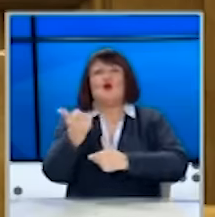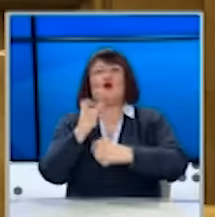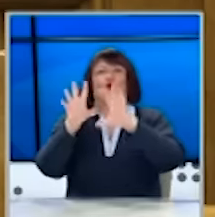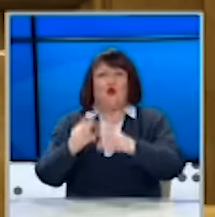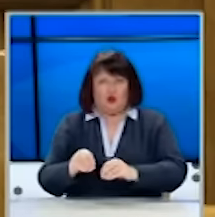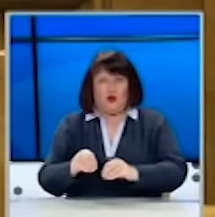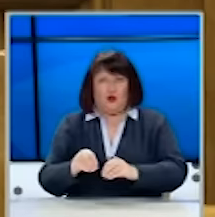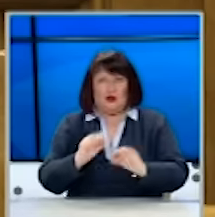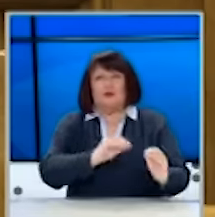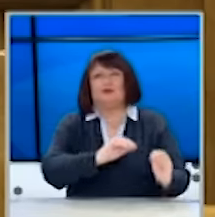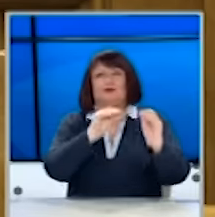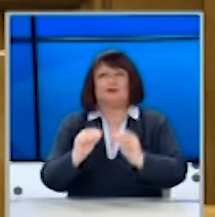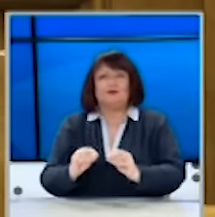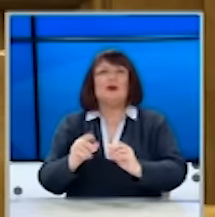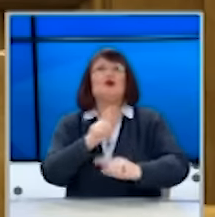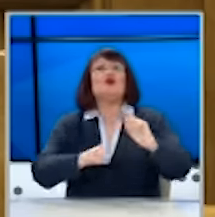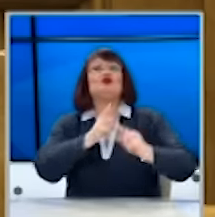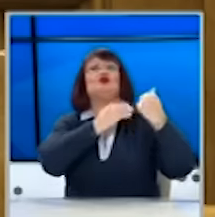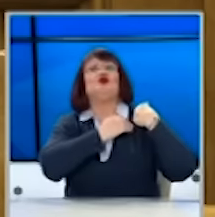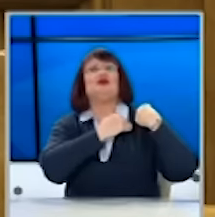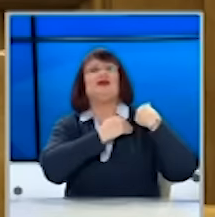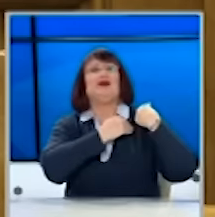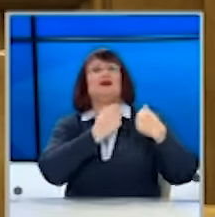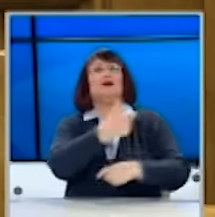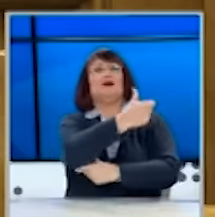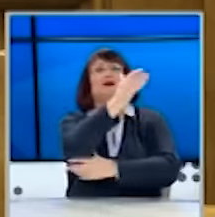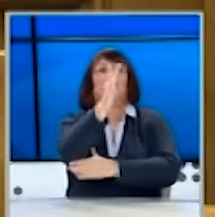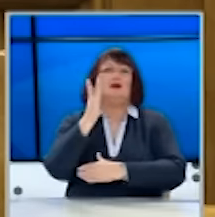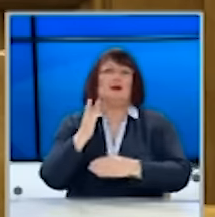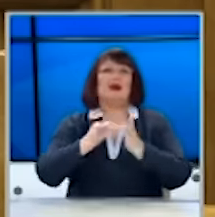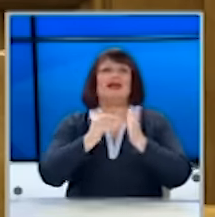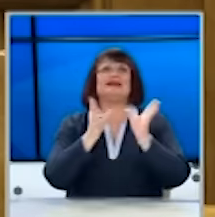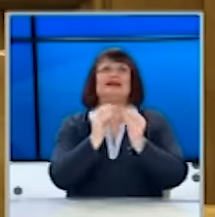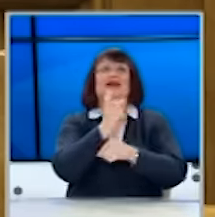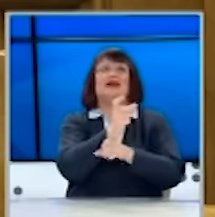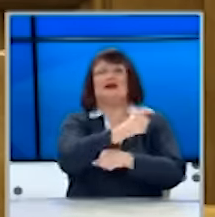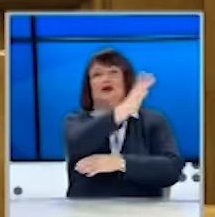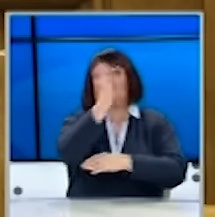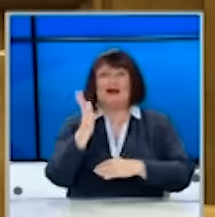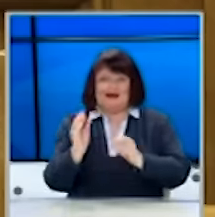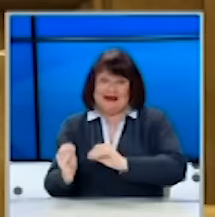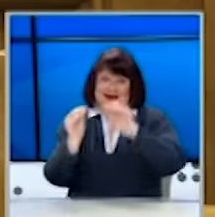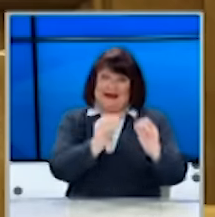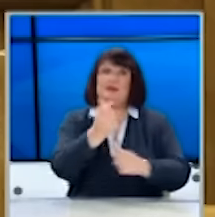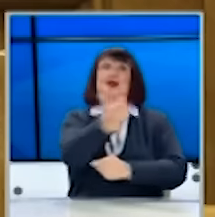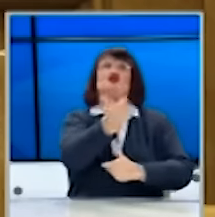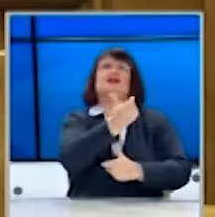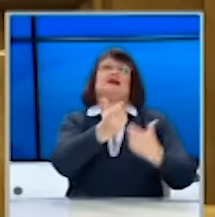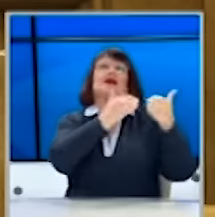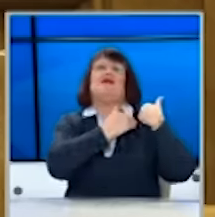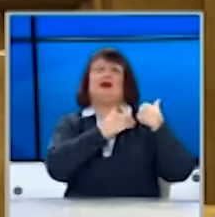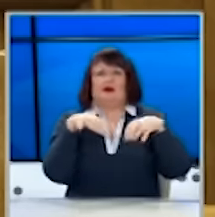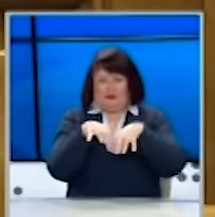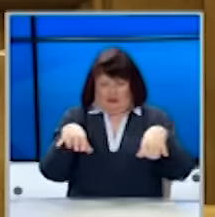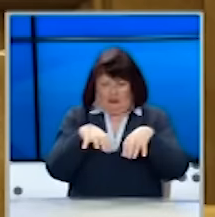και τη μεταφορά της αρμοδιότητας δασοπυρόσβεσης από τη δασική υπηρεσία στην πυροσβεστική υπηρεσία. Μια